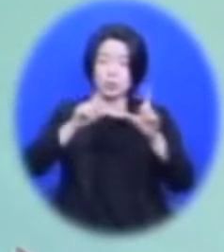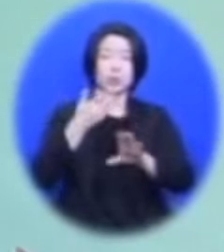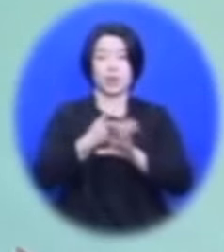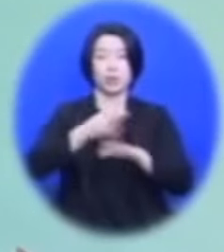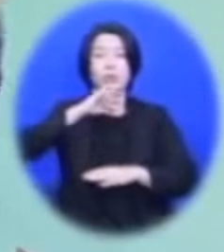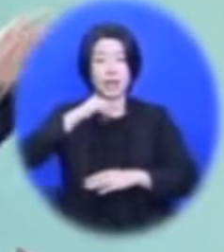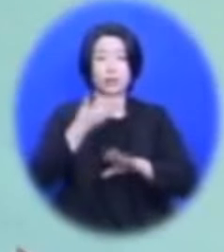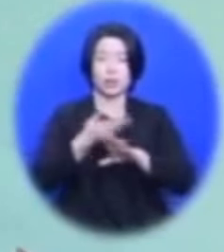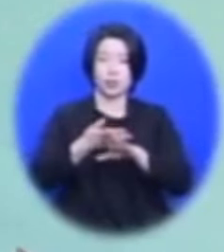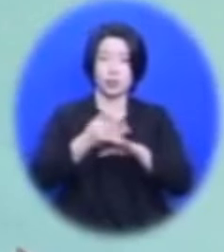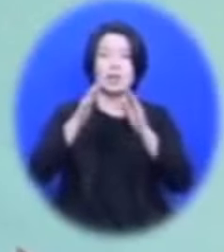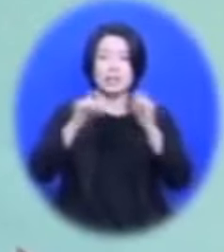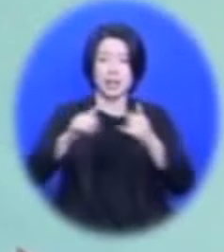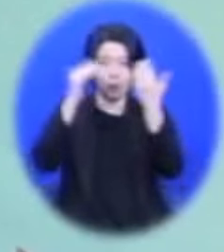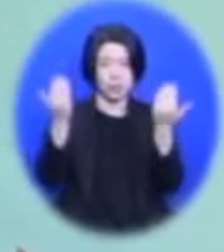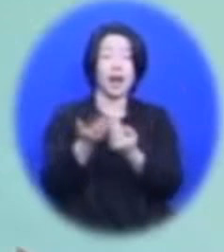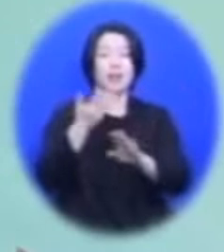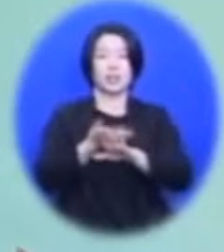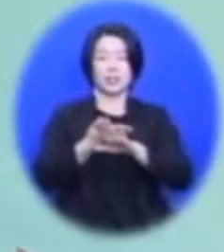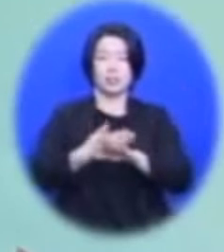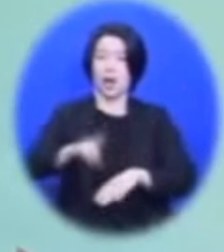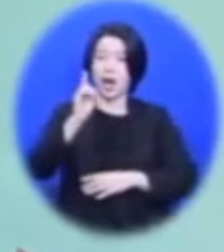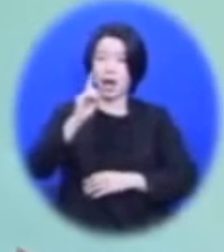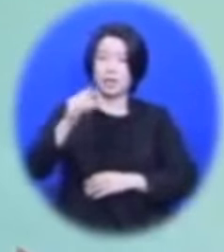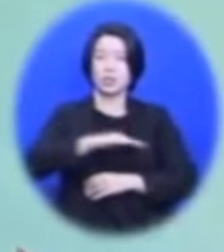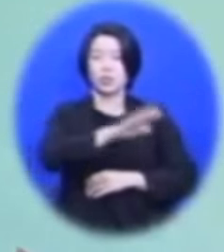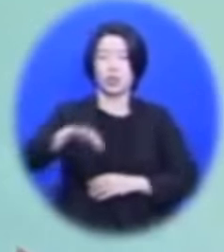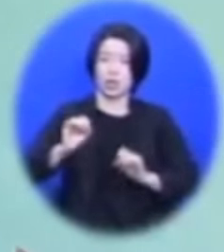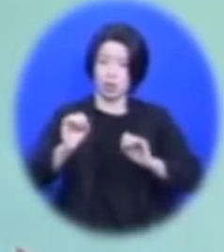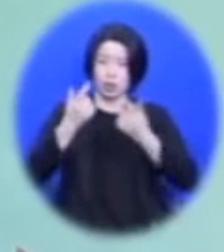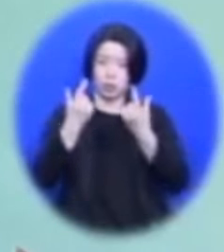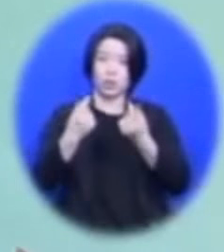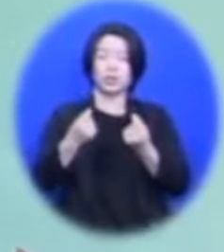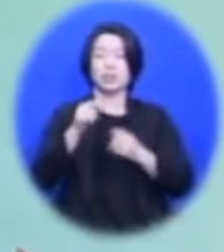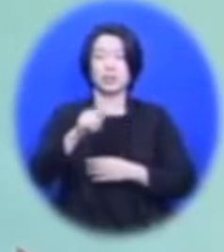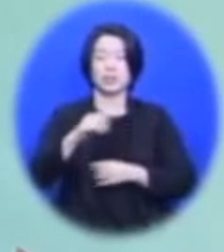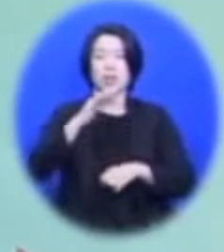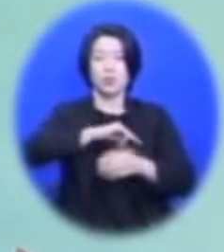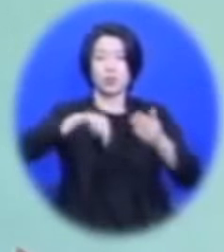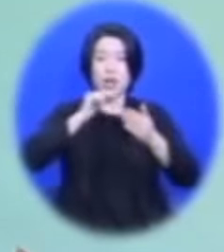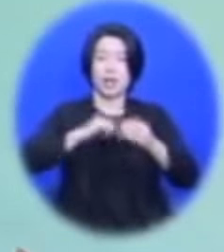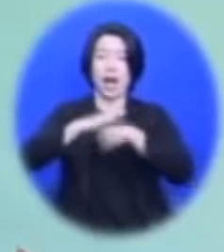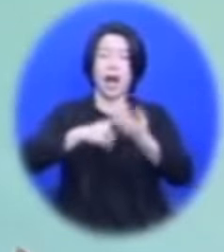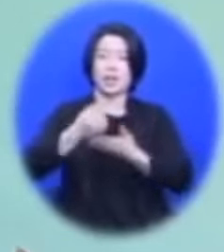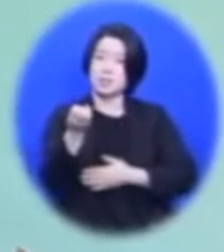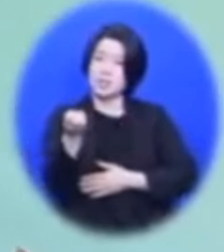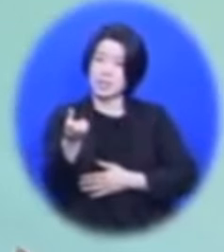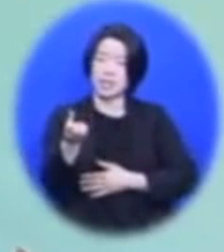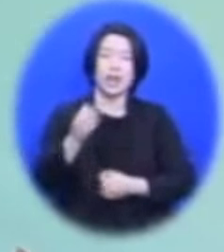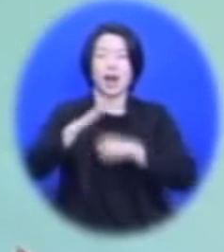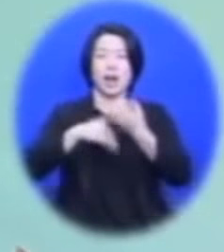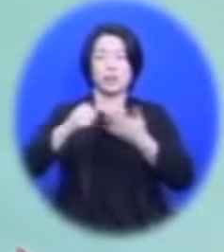다르고 다 사람은 다 다르지만 한 가지 우리에게 동일한 것은 우리 안에 하나님의 씨, 하나님이 우리